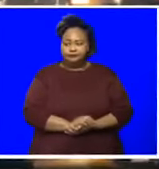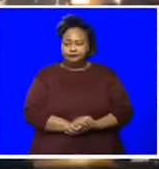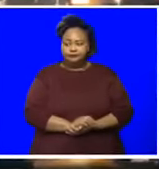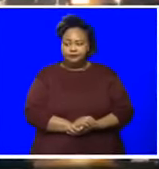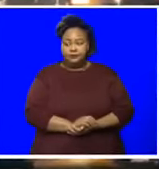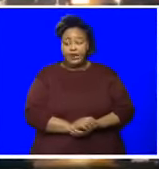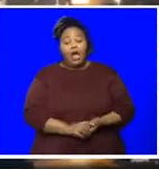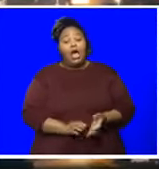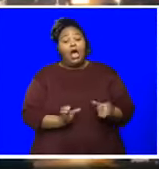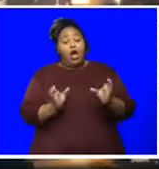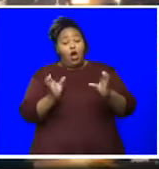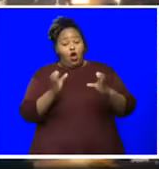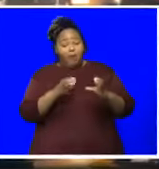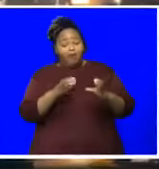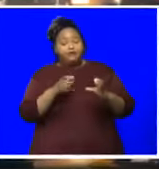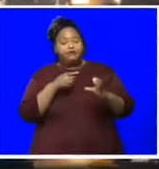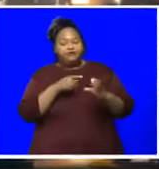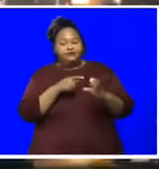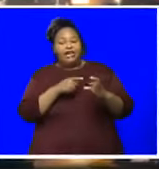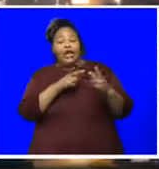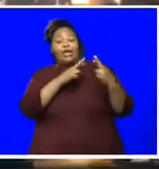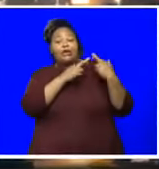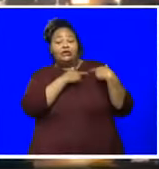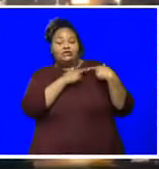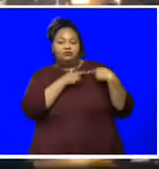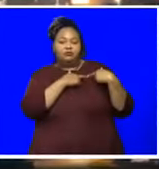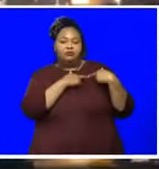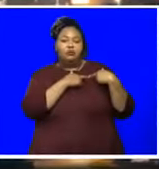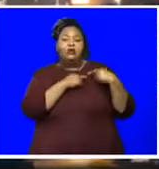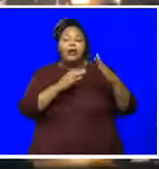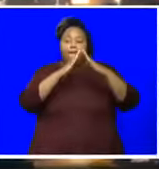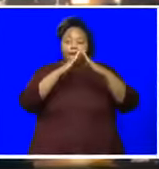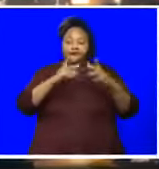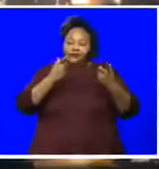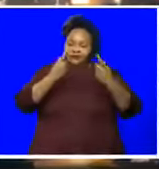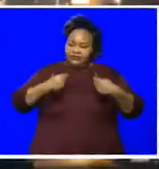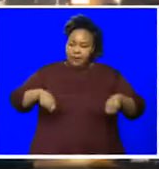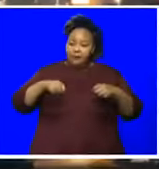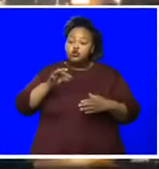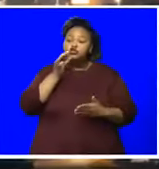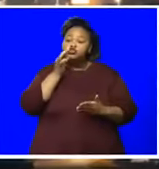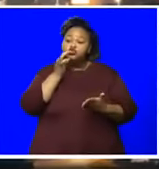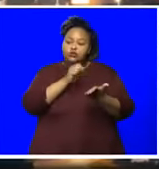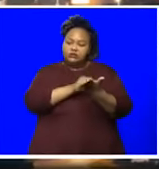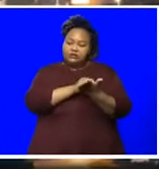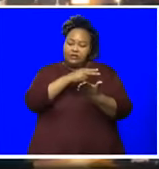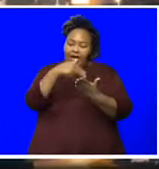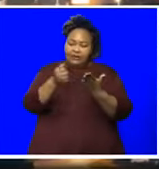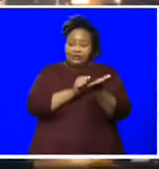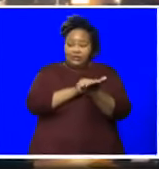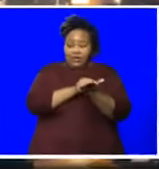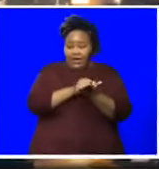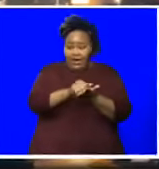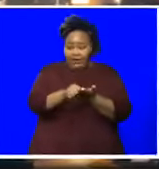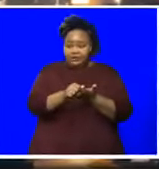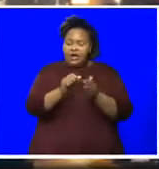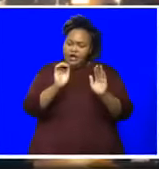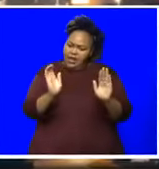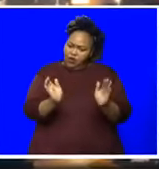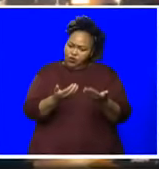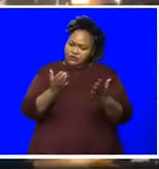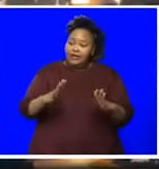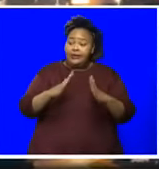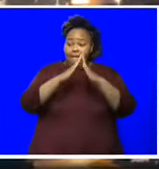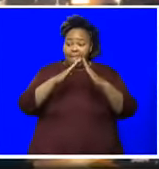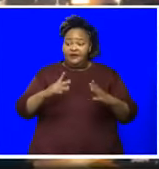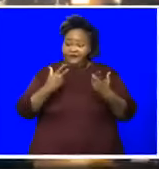Likomiti lelibuke kusebenta kwelitiko letimidlalo emasiko kanye netindzabati bantu labasha endlini yetimbunga likhuthata lelitiko